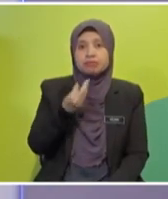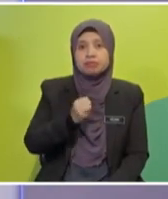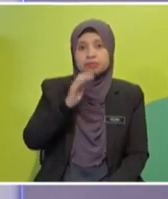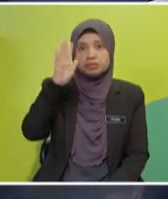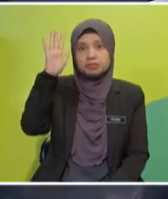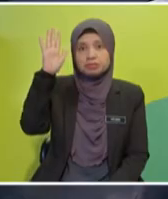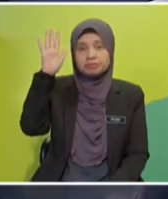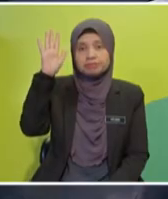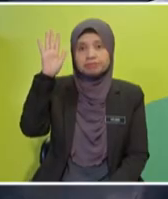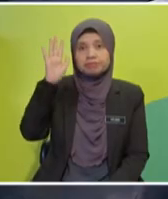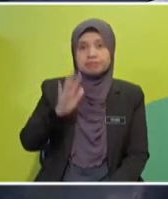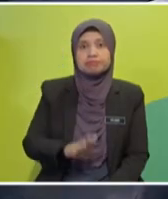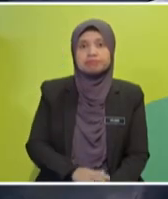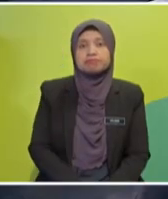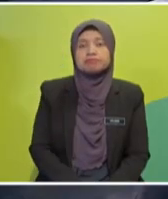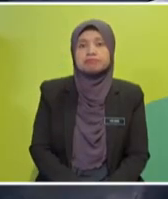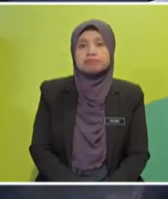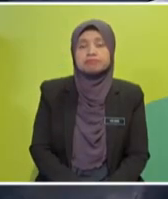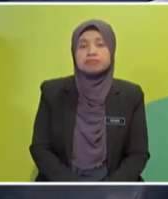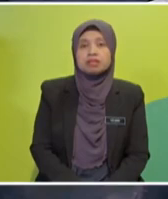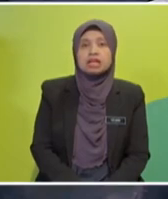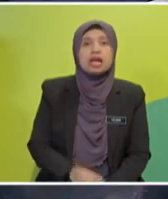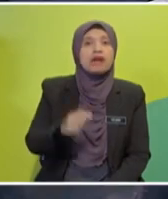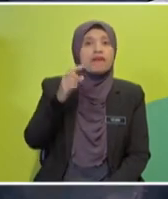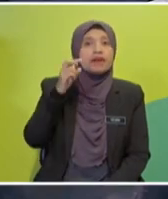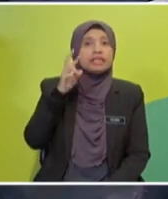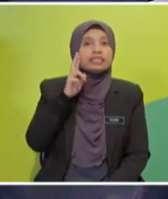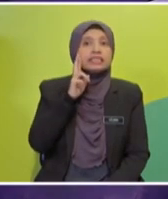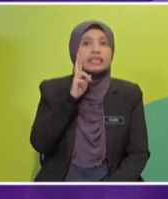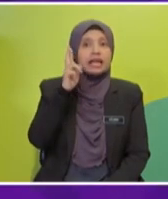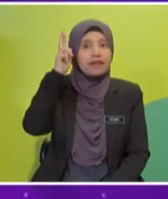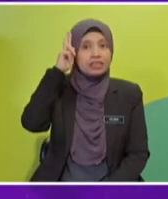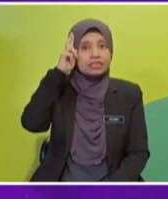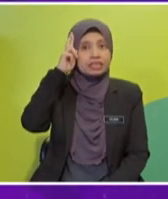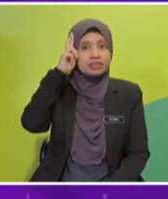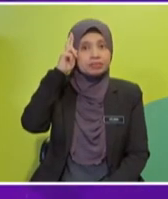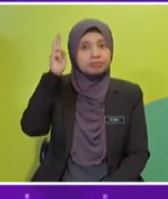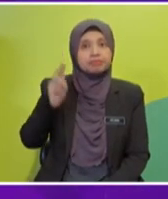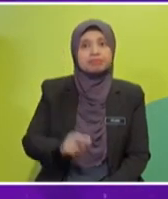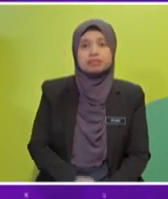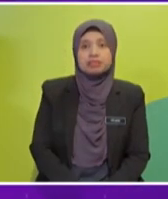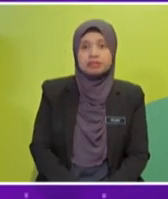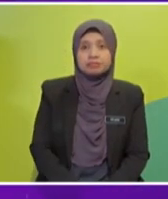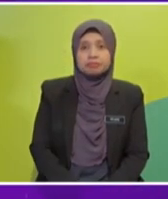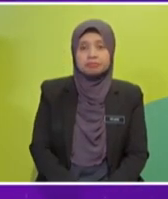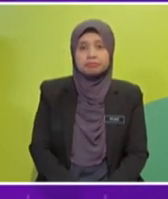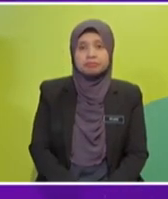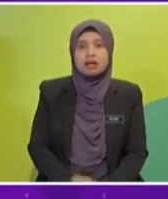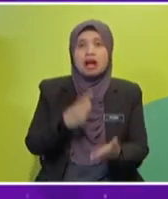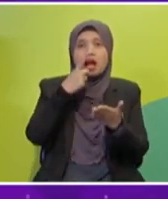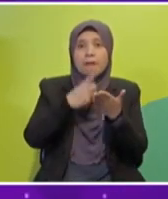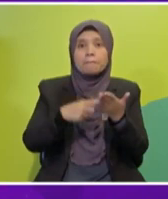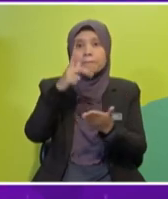dia? Okey, siapa tu? Muhammad Rizki Safa, angkat dulu. Okey. Okey, silakan Muhammad Rizki Safa.